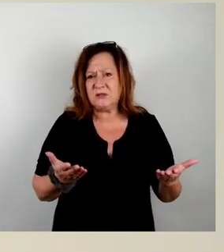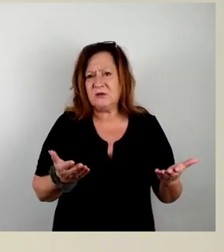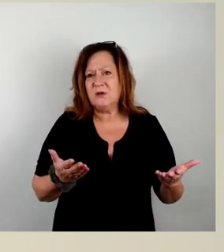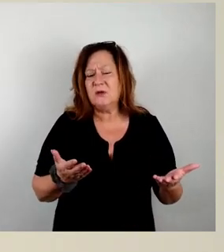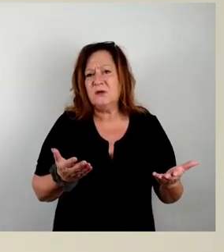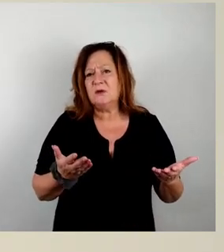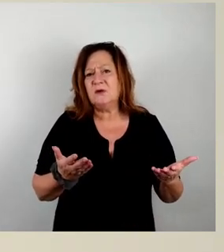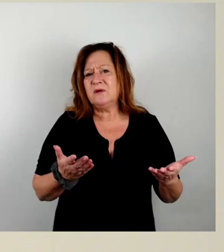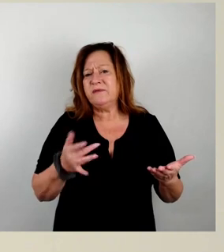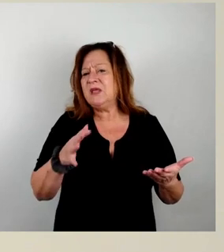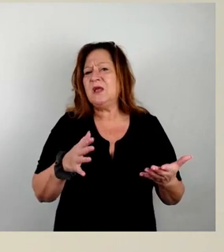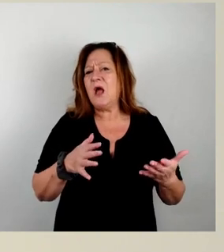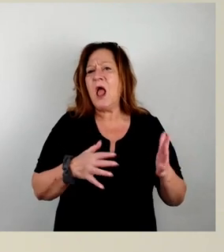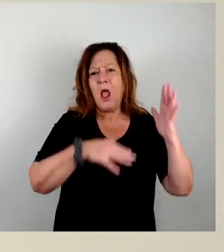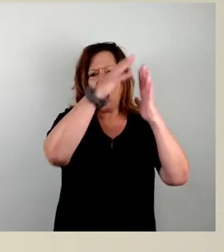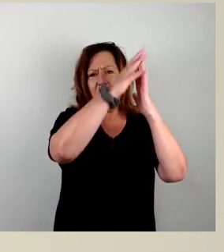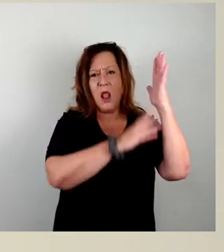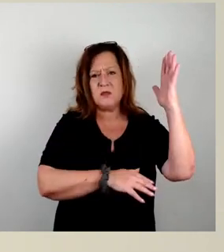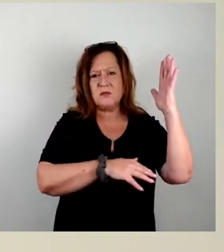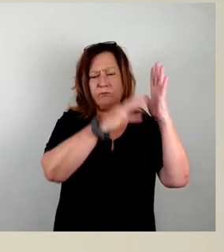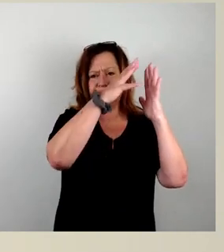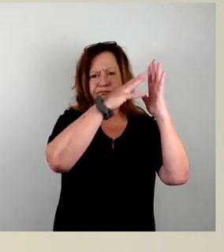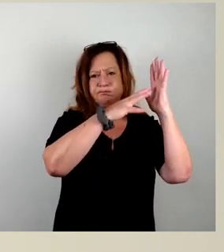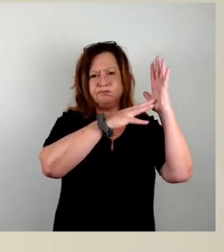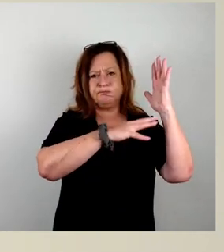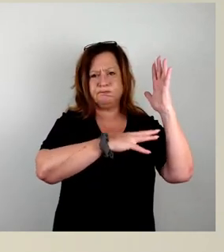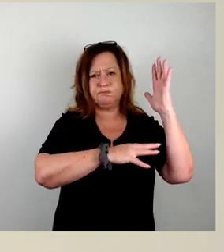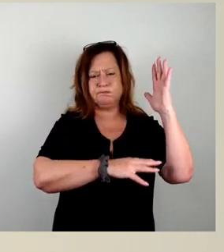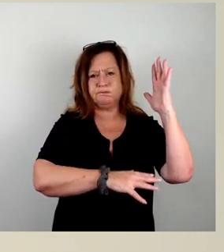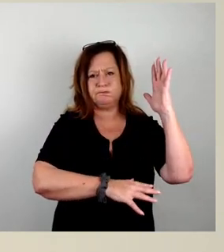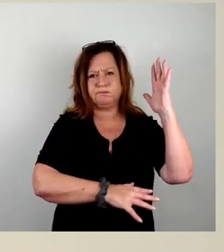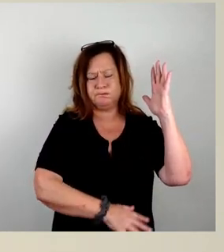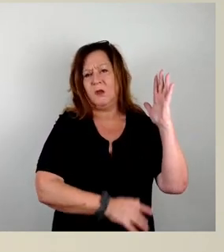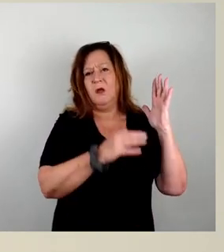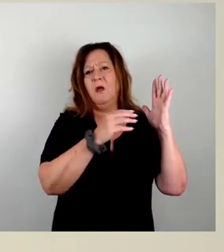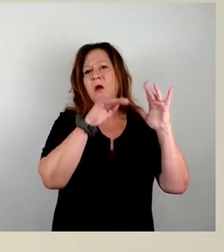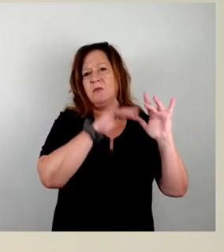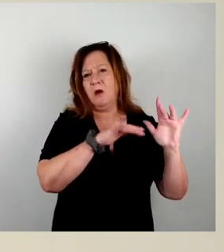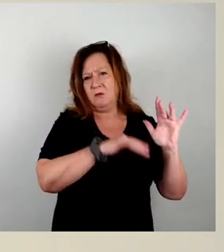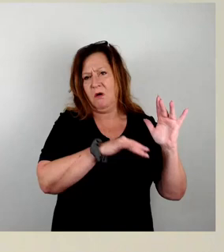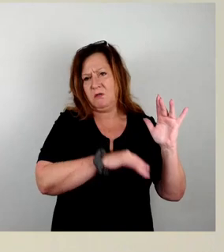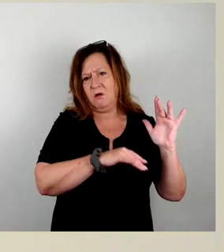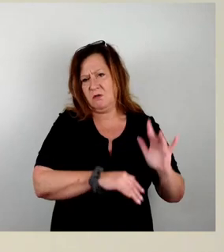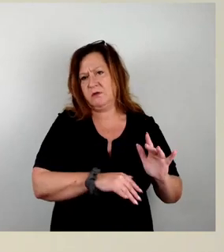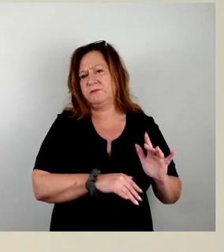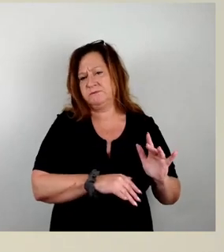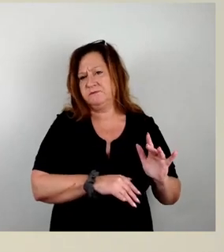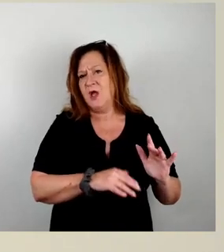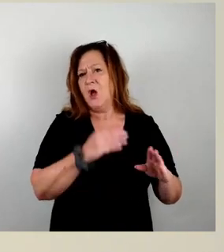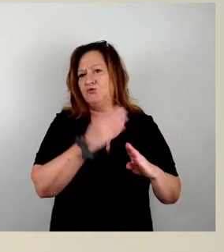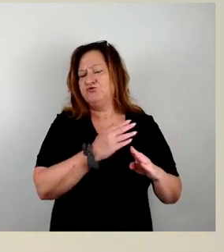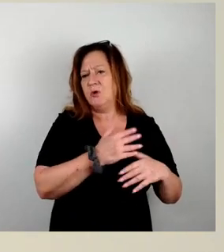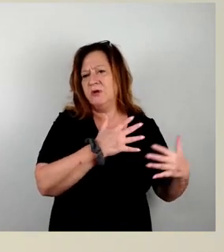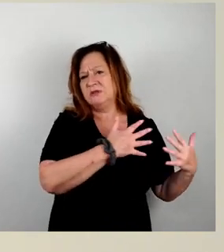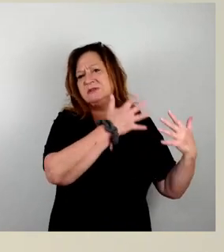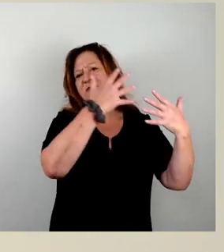wirklich eine lange Liste an Vorhaben haben, die teilweise schon mehr als 10 Jahre sozusagen